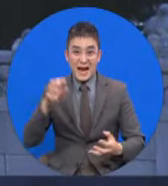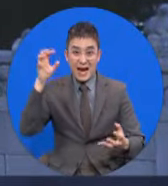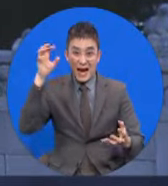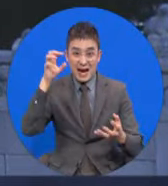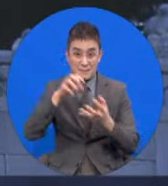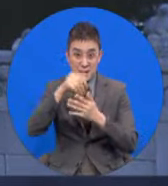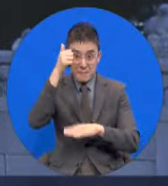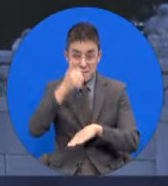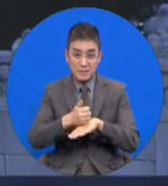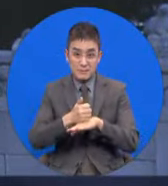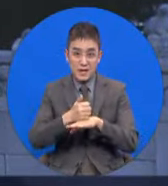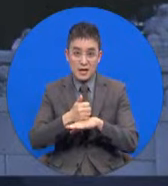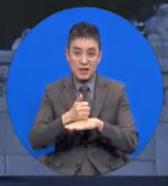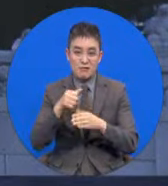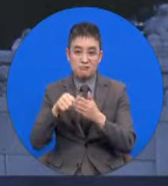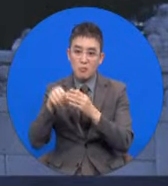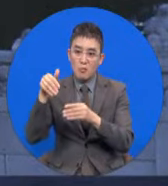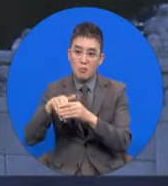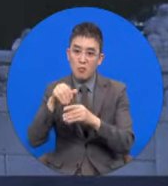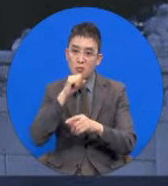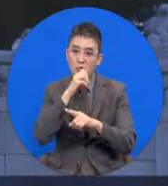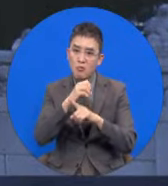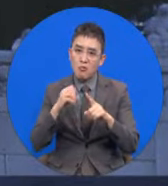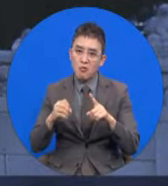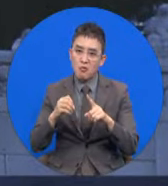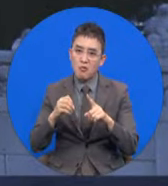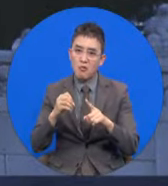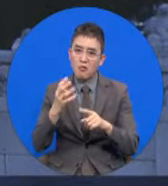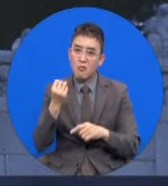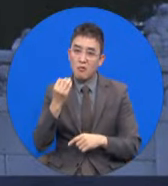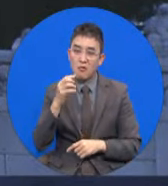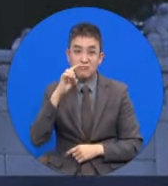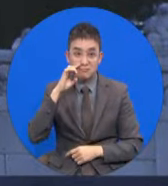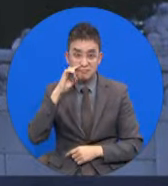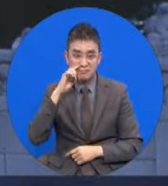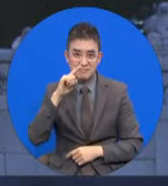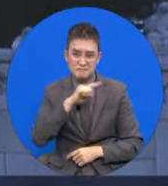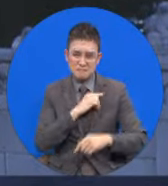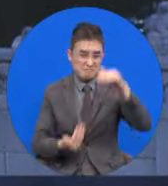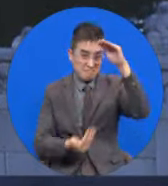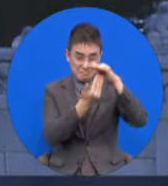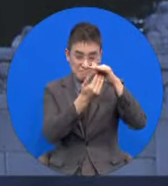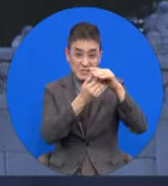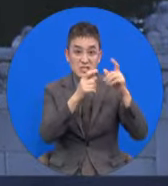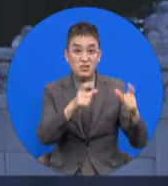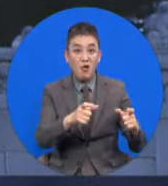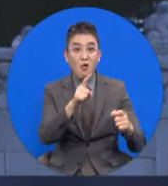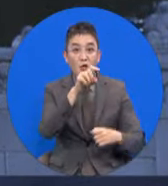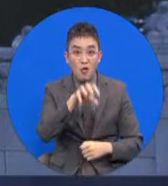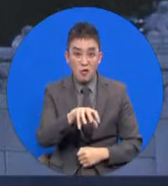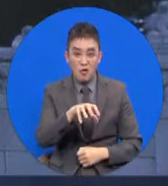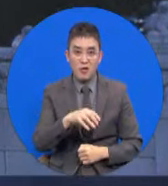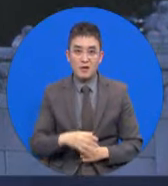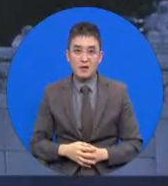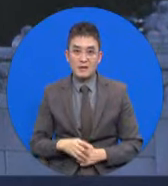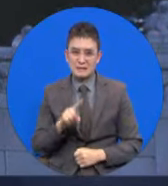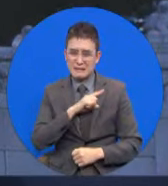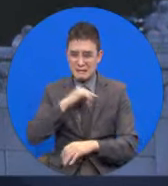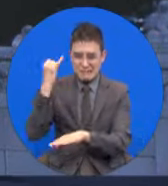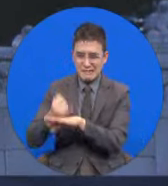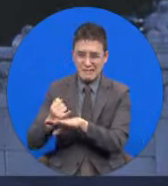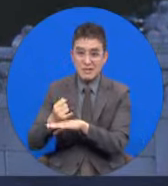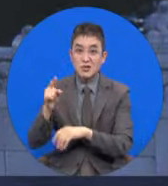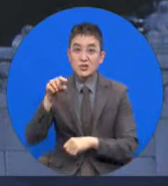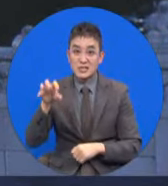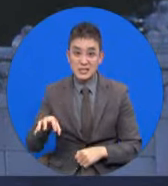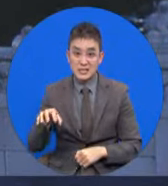투표율이 집계될지도 궁금하고 투표율이 가장 높은 지역은 어디일지 본 투표율이 가장 낮은 지역은 어디일지